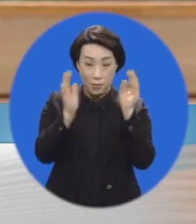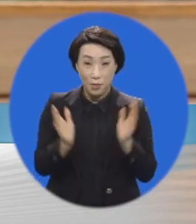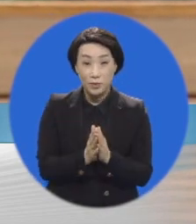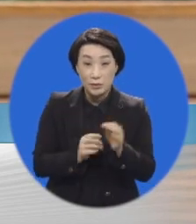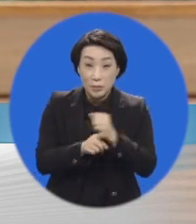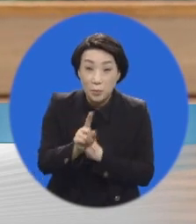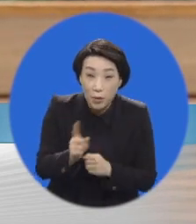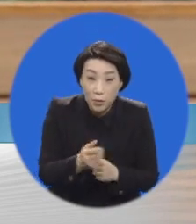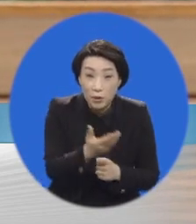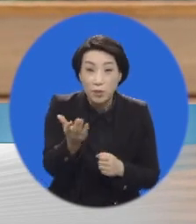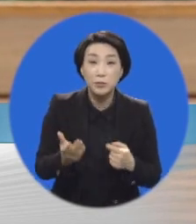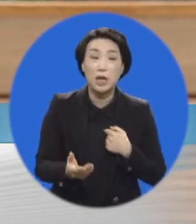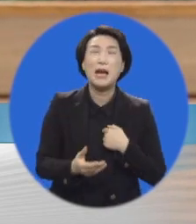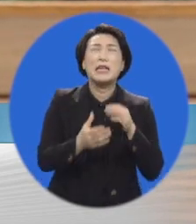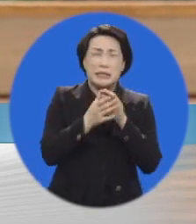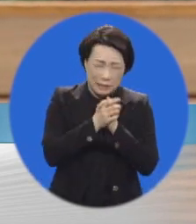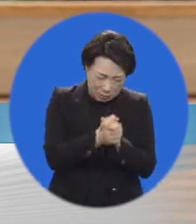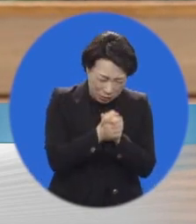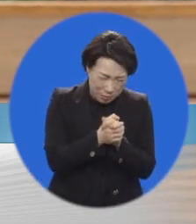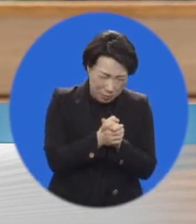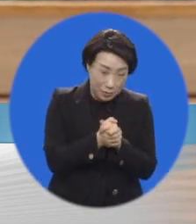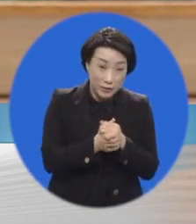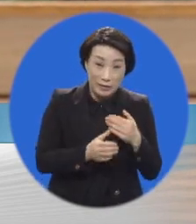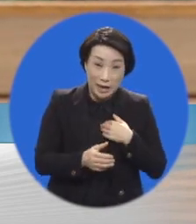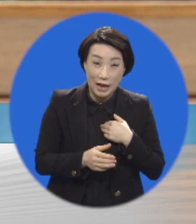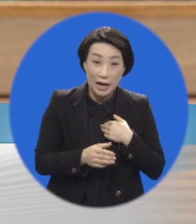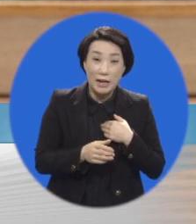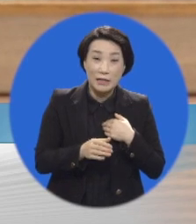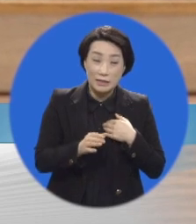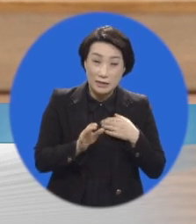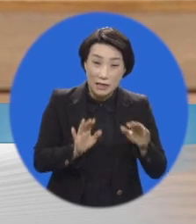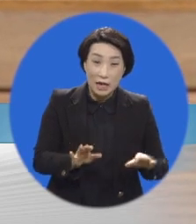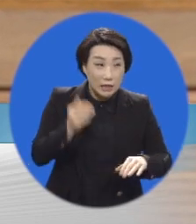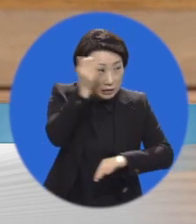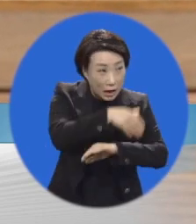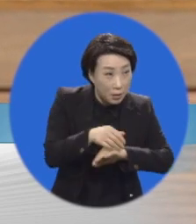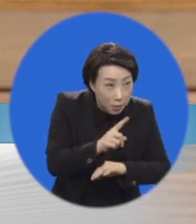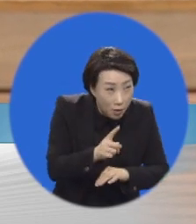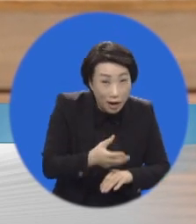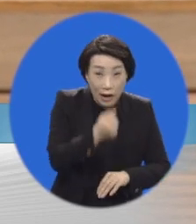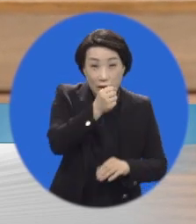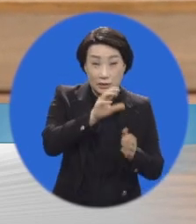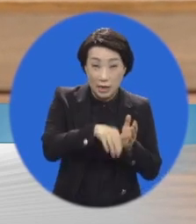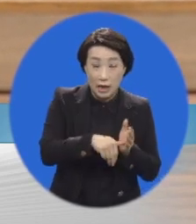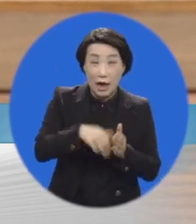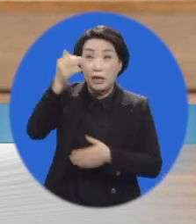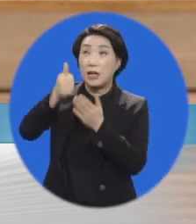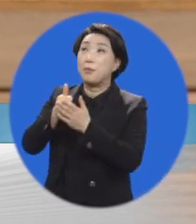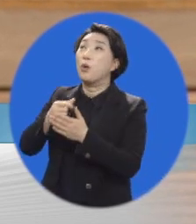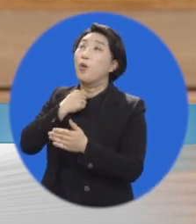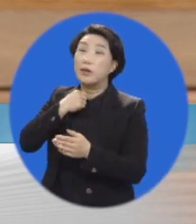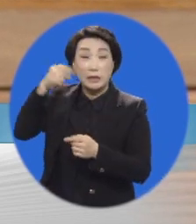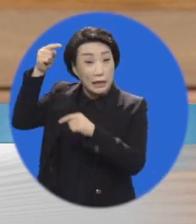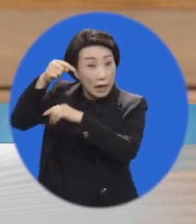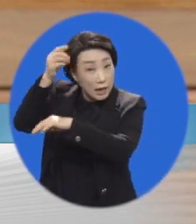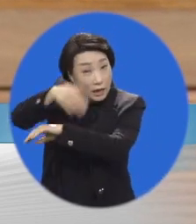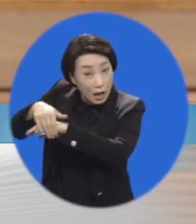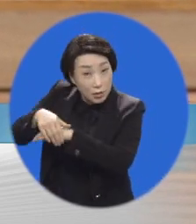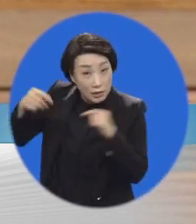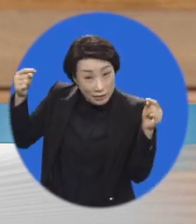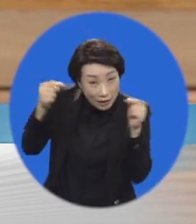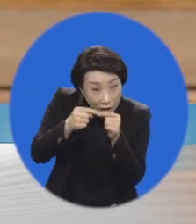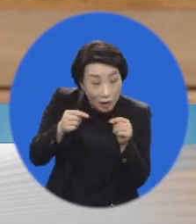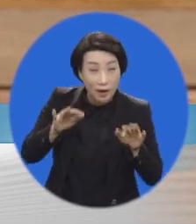나는 기도하면서 내가 정말로 무슨 설계를 세웠던지 하나님이 원하는 설계를 세운 것은